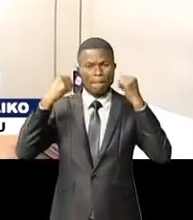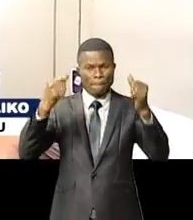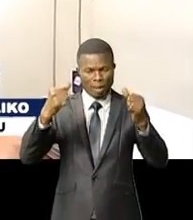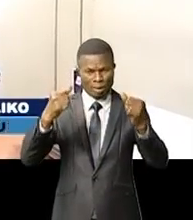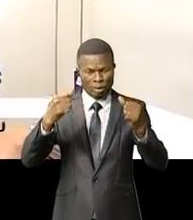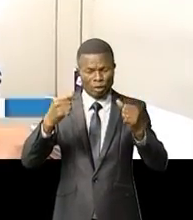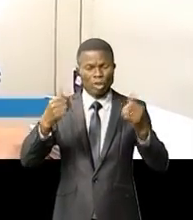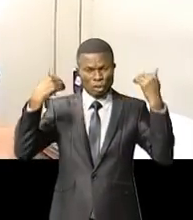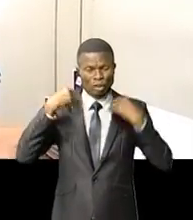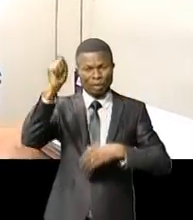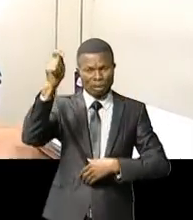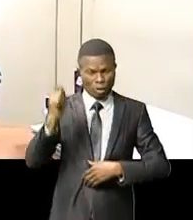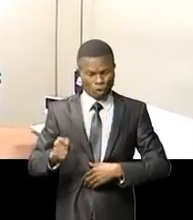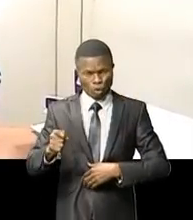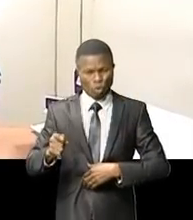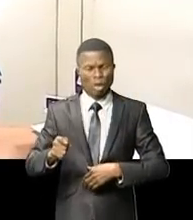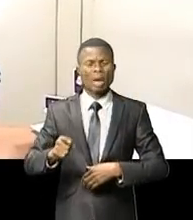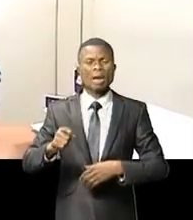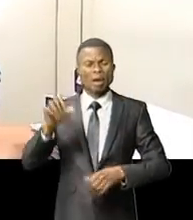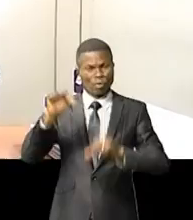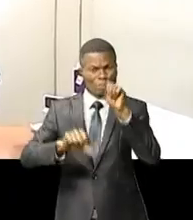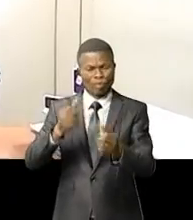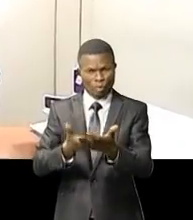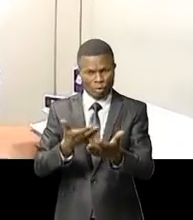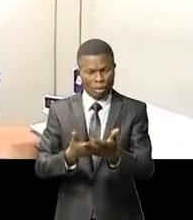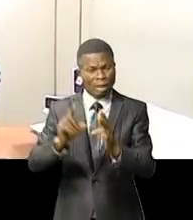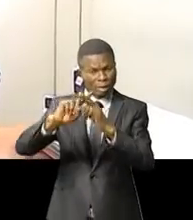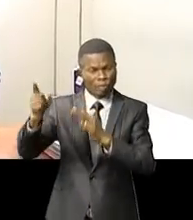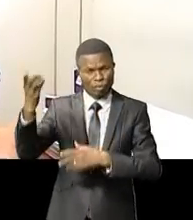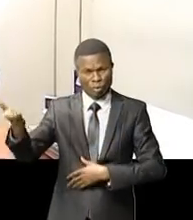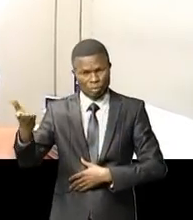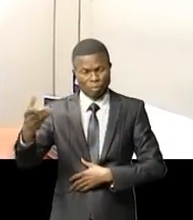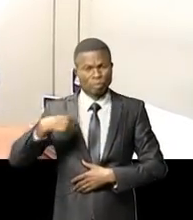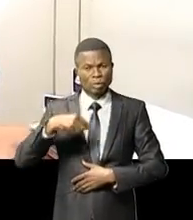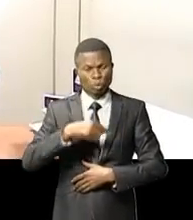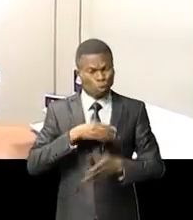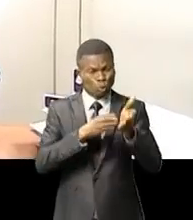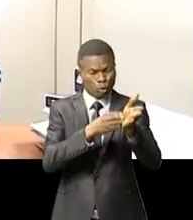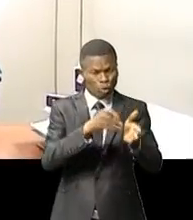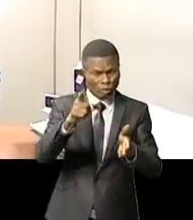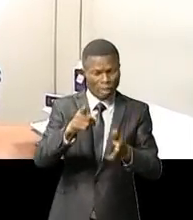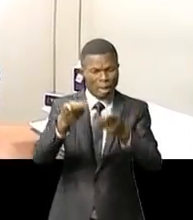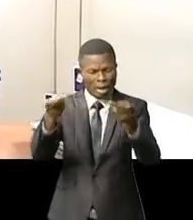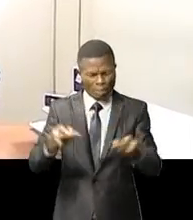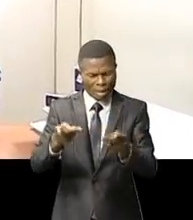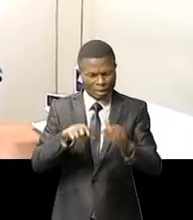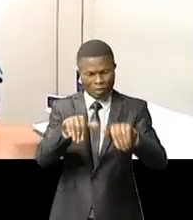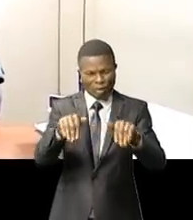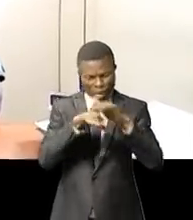du chef de ces groupes armés, M. Janvier Karaïre, qui est en fuite. Nous sommes en train de les poursuivre dans son dernier